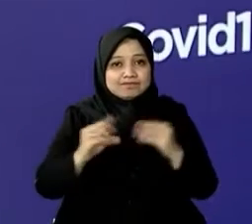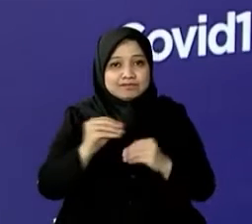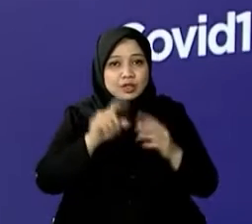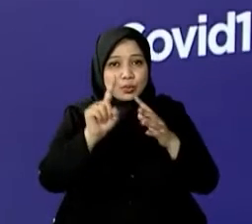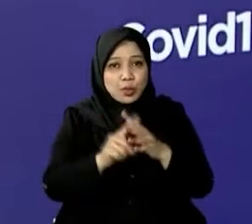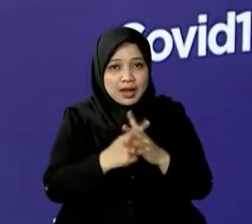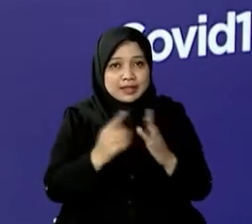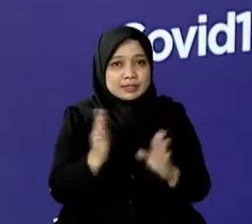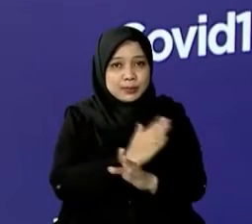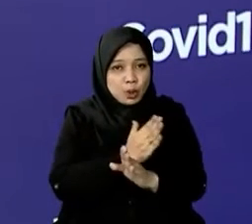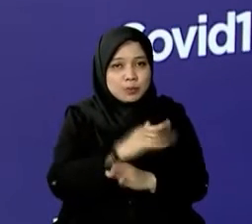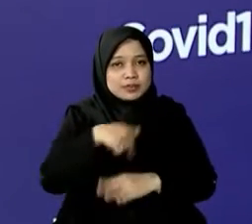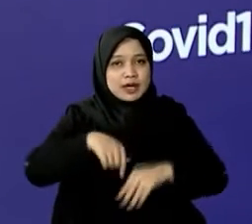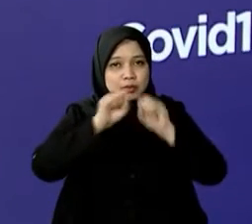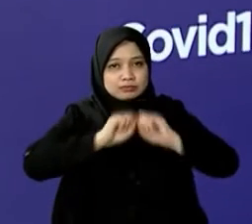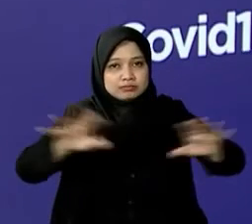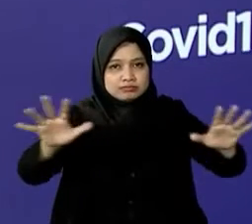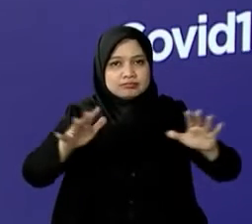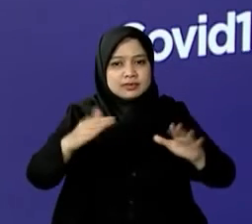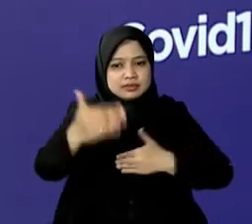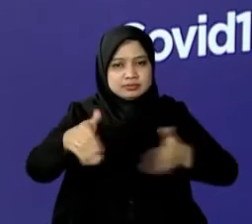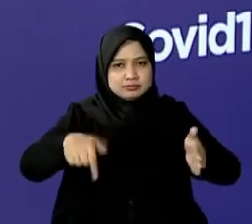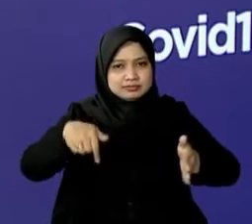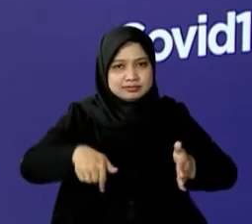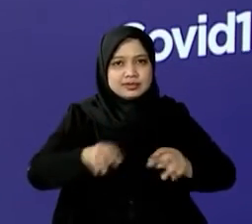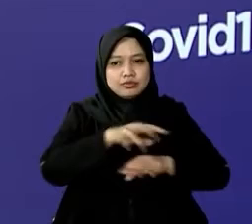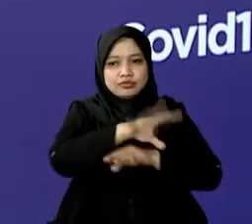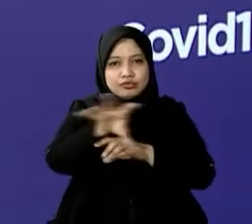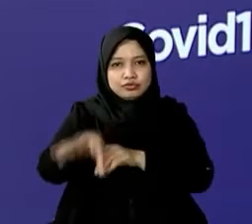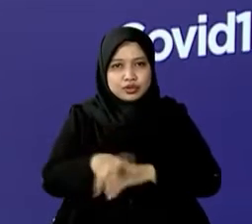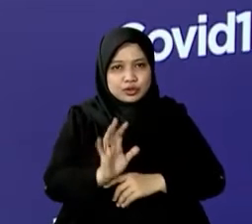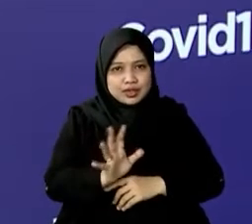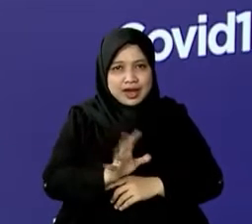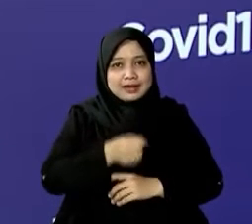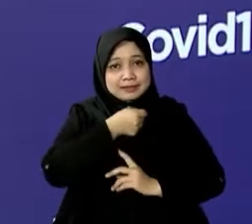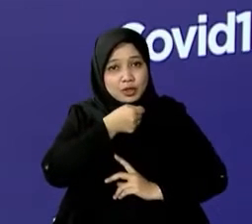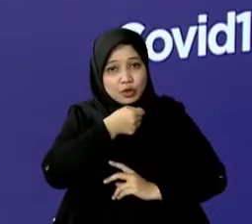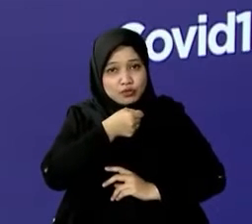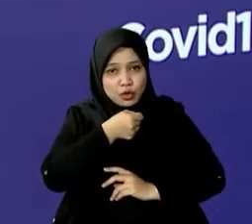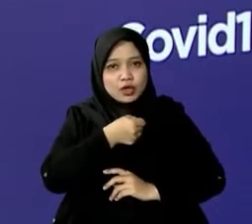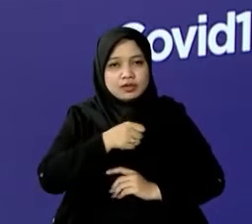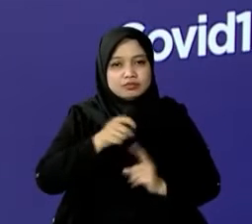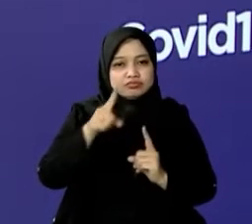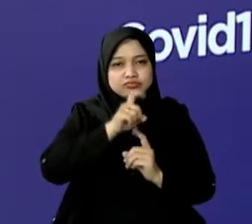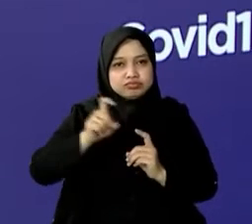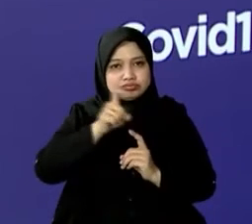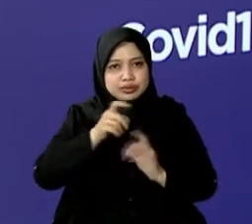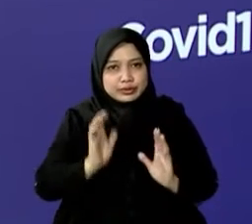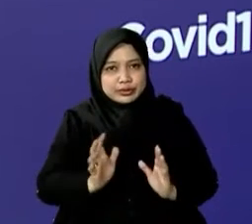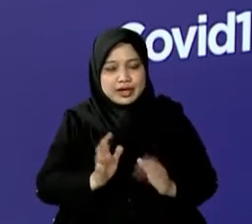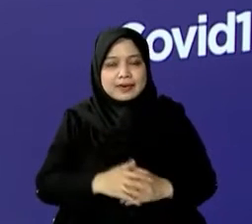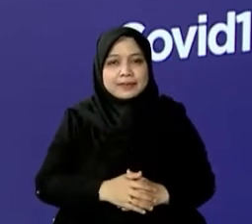sebagai informasi pemirsa kondisi di studio saat ini telah diseret Asy microphone yang kami gunakan juga sudah didesinfeksi